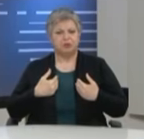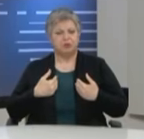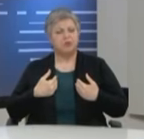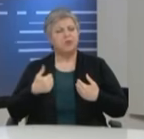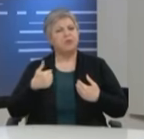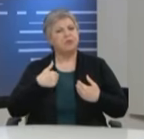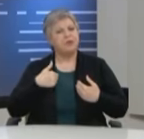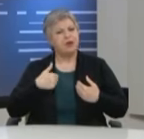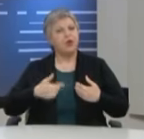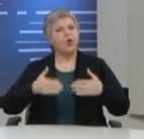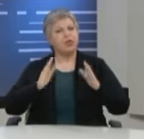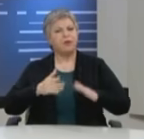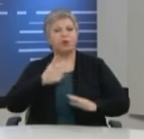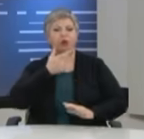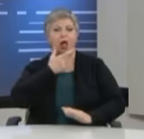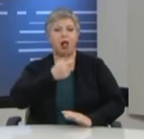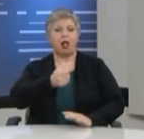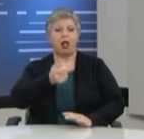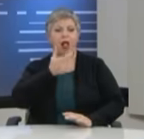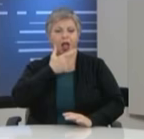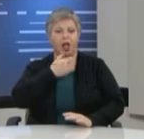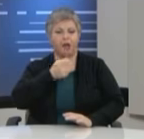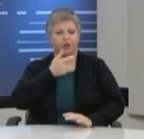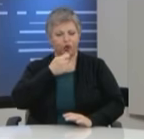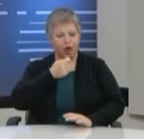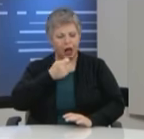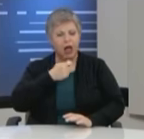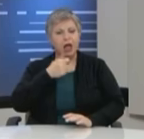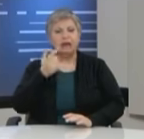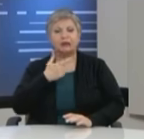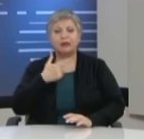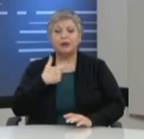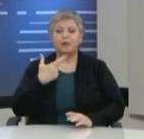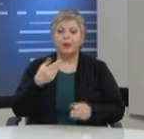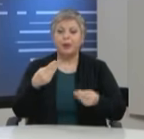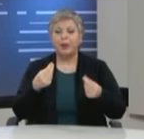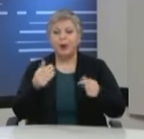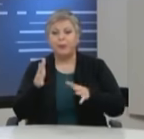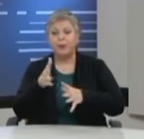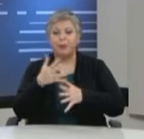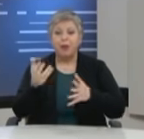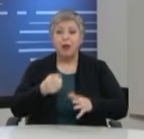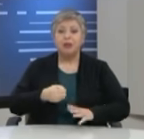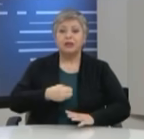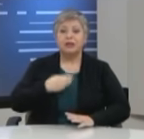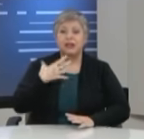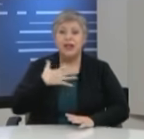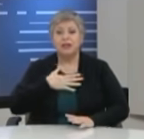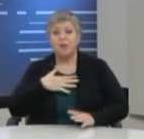το κάνω. Επέλεξα σήμερα να μην επικαλεστώ το συνέστημα αλλά τη λογική. Να μιλήσω με ντοκουμέντα και